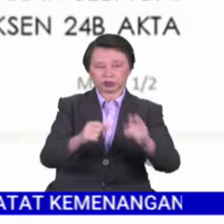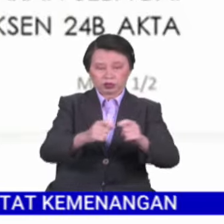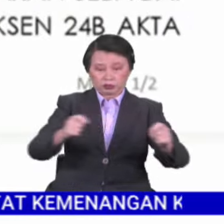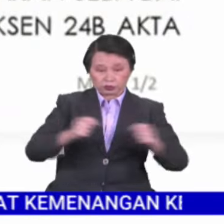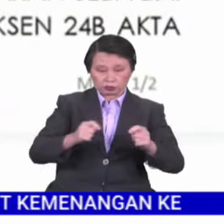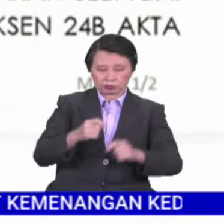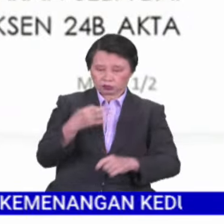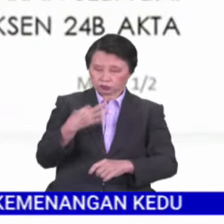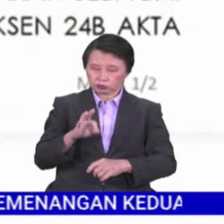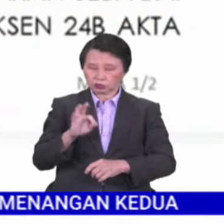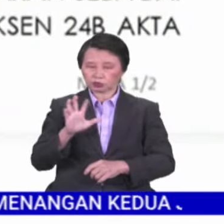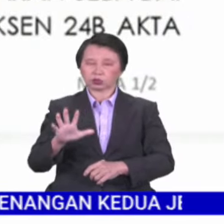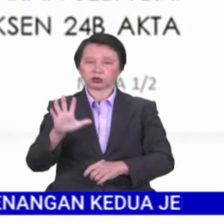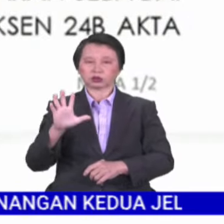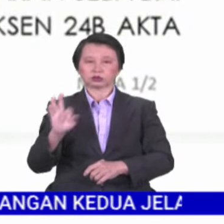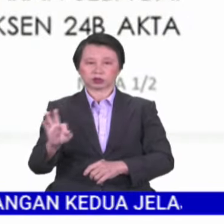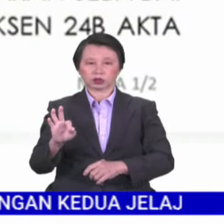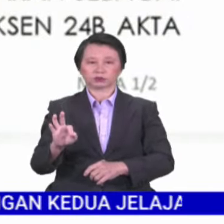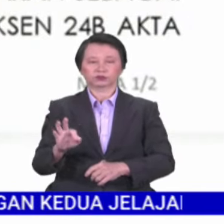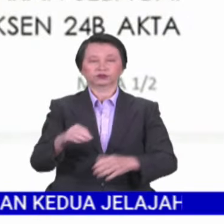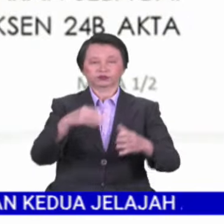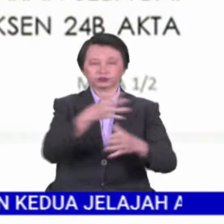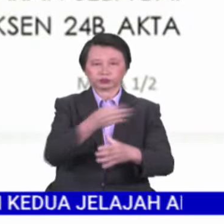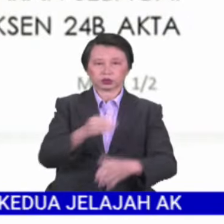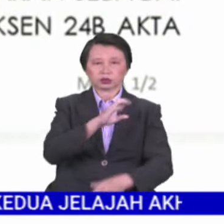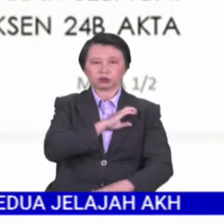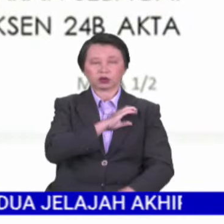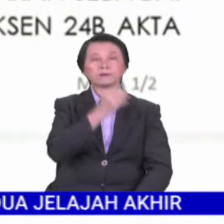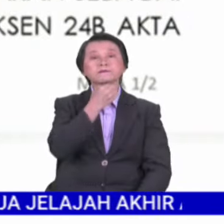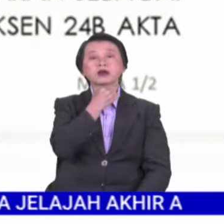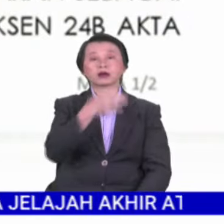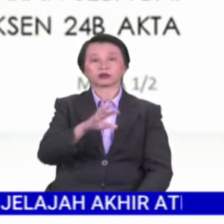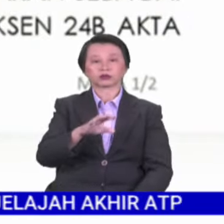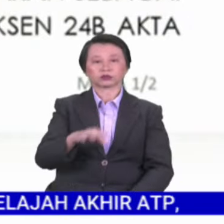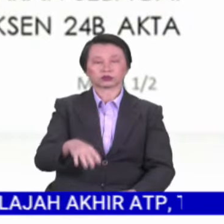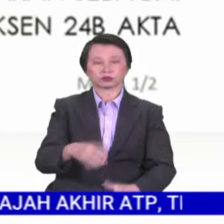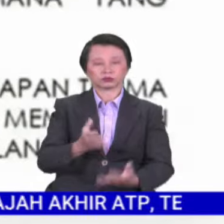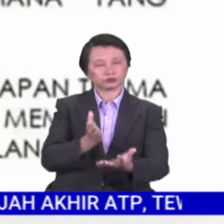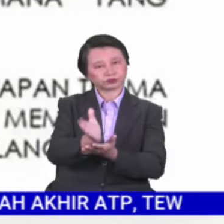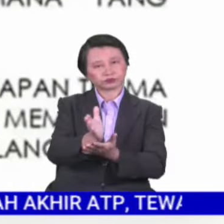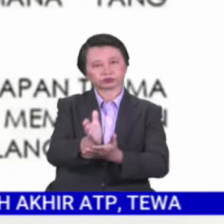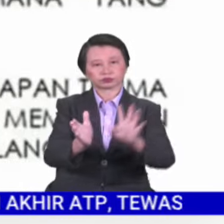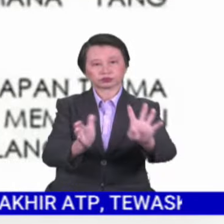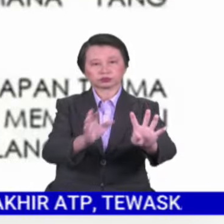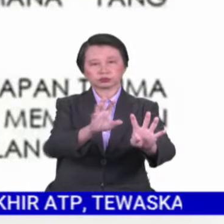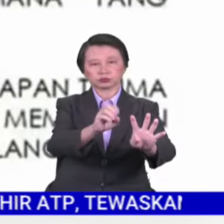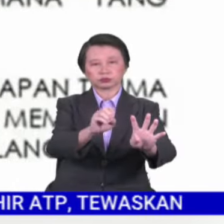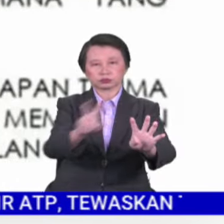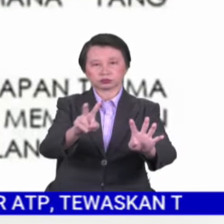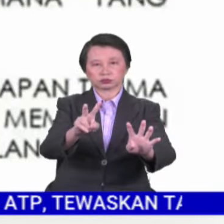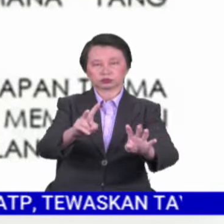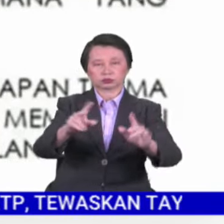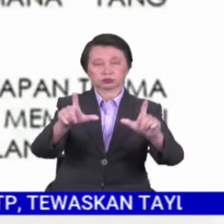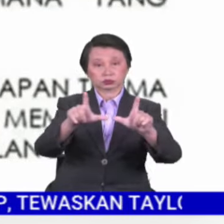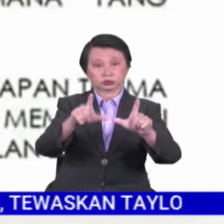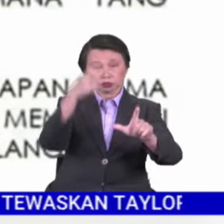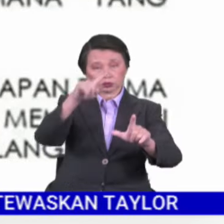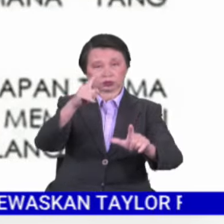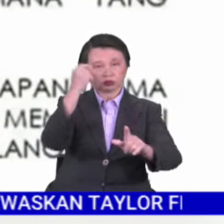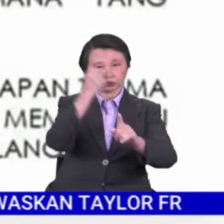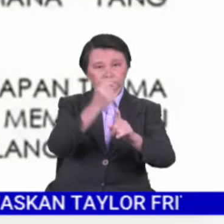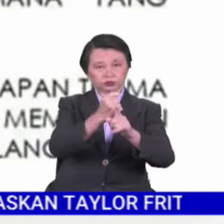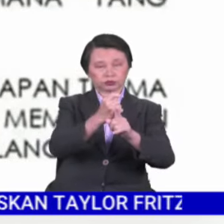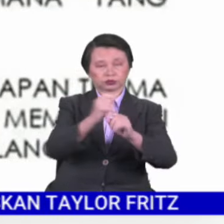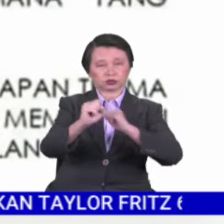Larangan 1959. Dalam pada itu, Polis Perak telah meluluskan 402 permit bagi tujuan